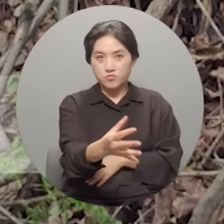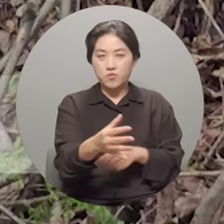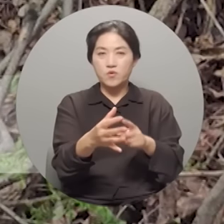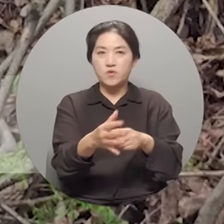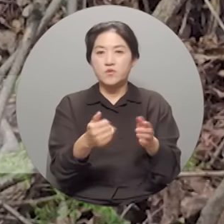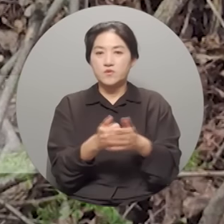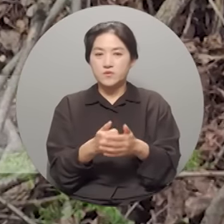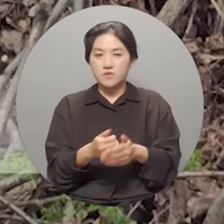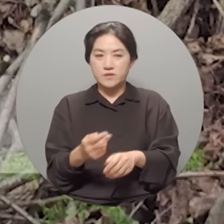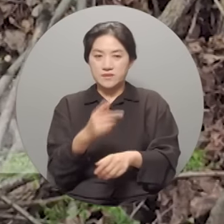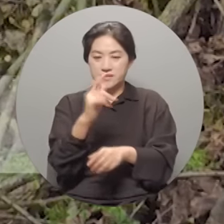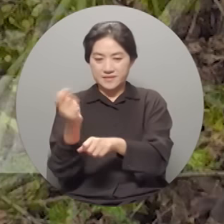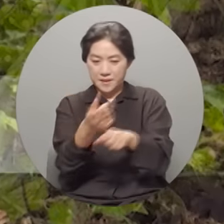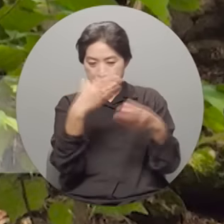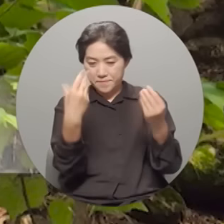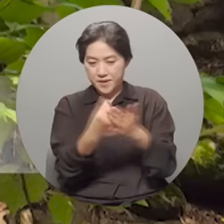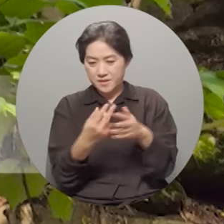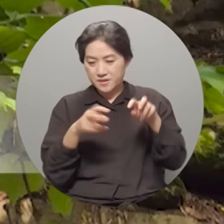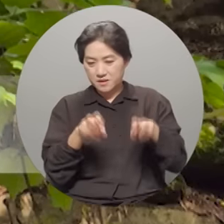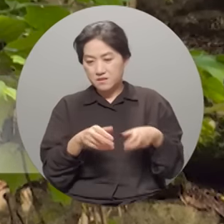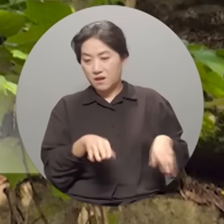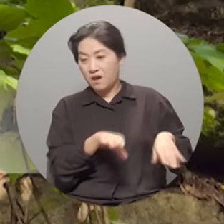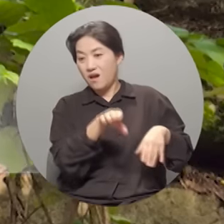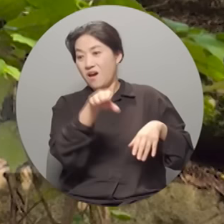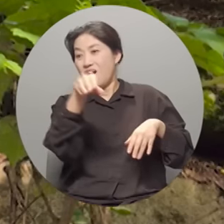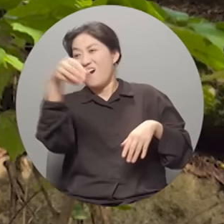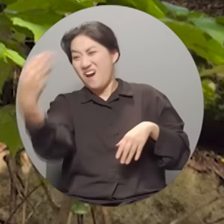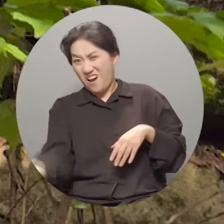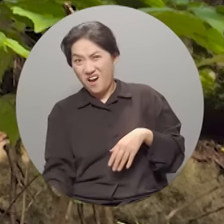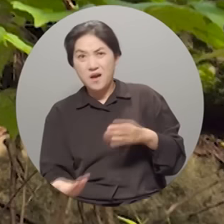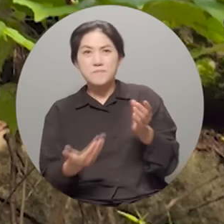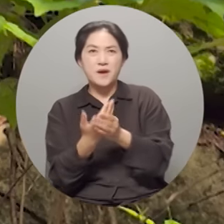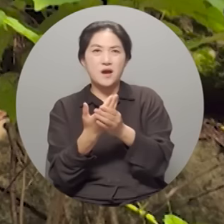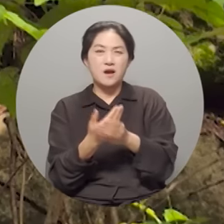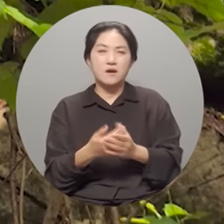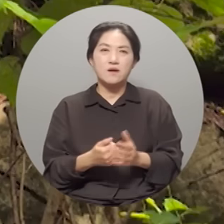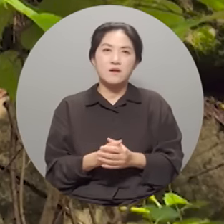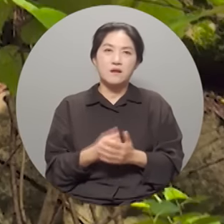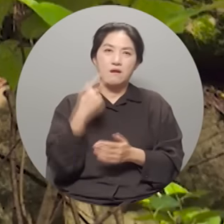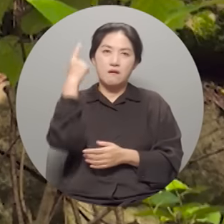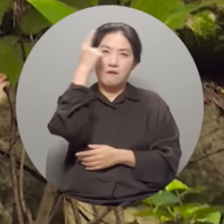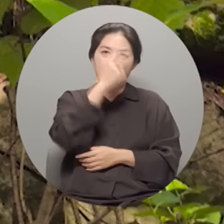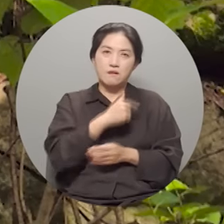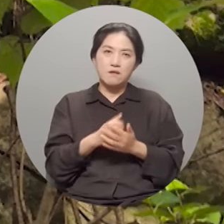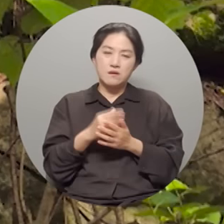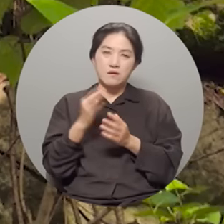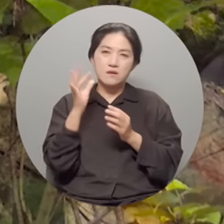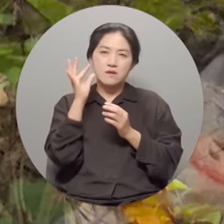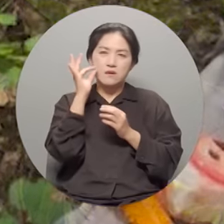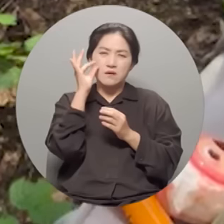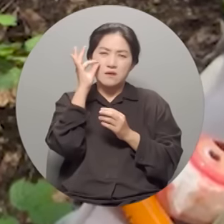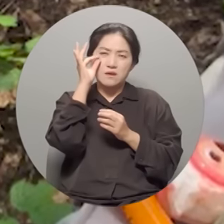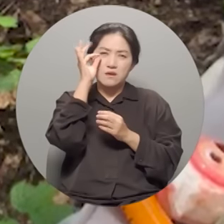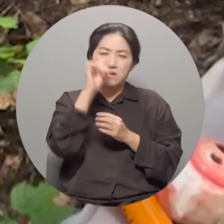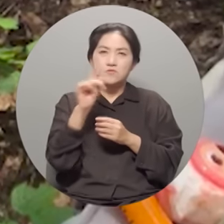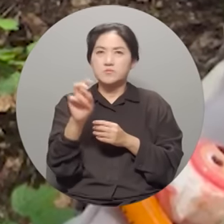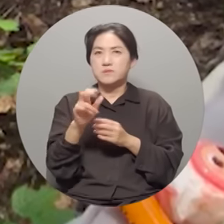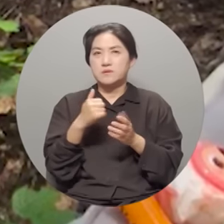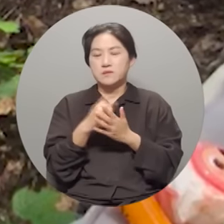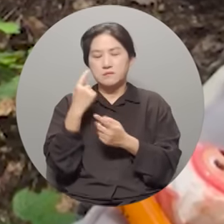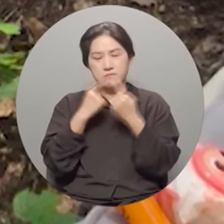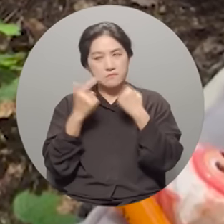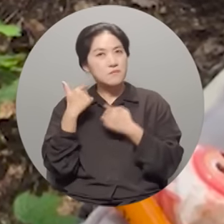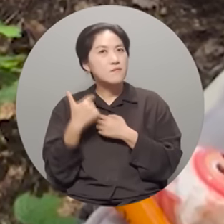카트에 타자마자 내리막길을 따라 낭떠러지에 처박힌 겁니다. 얼굴을 20반을 안팎꿰맬 정도로 다친